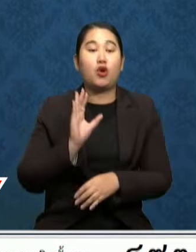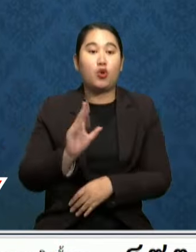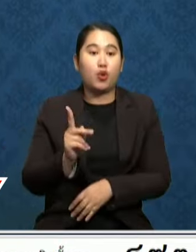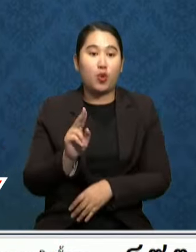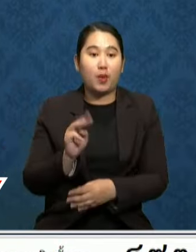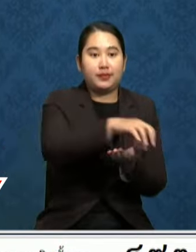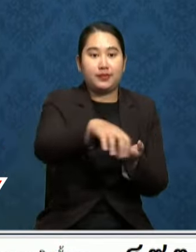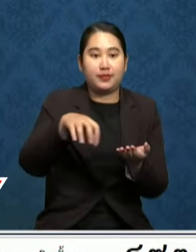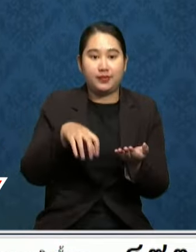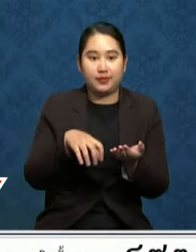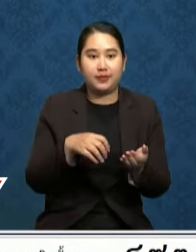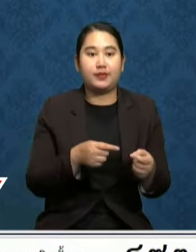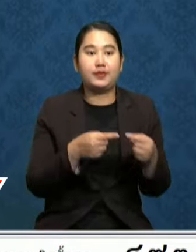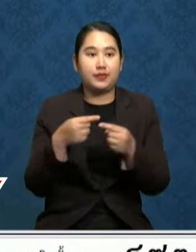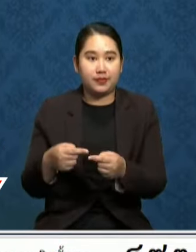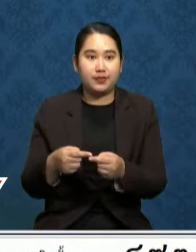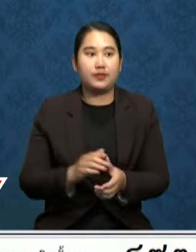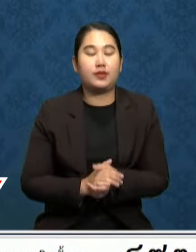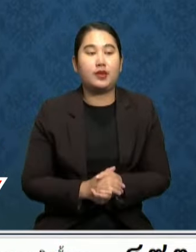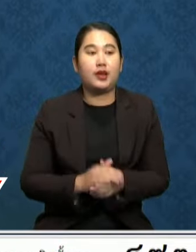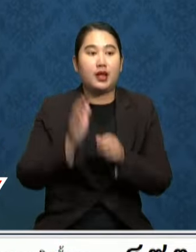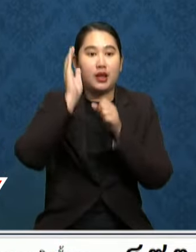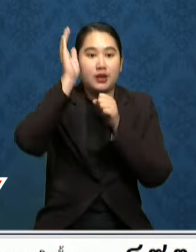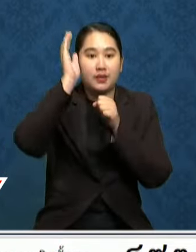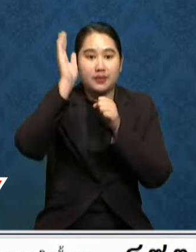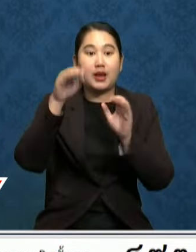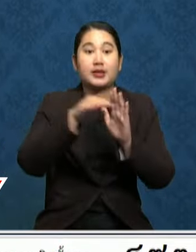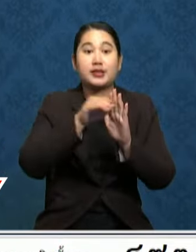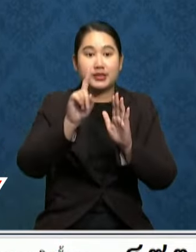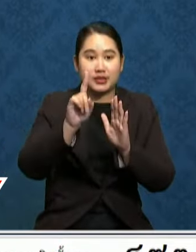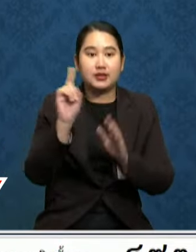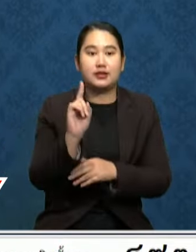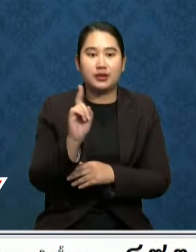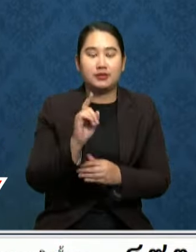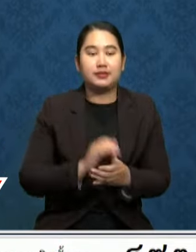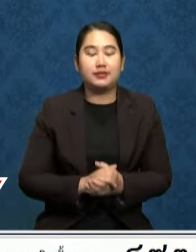ValaTcel france